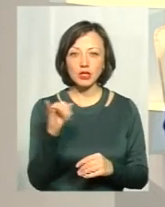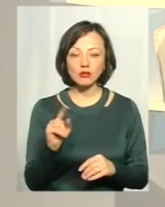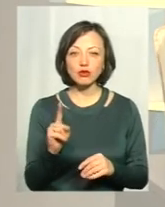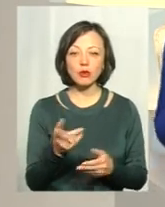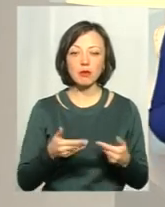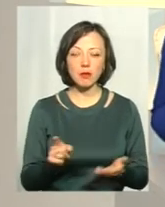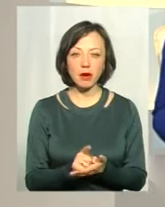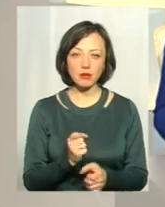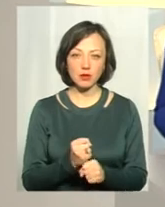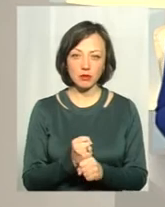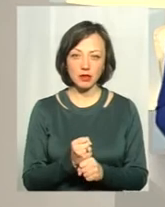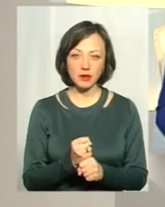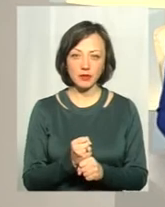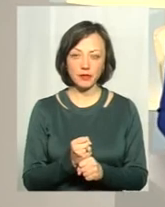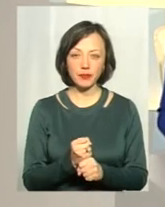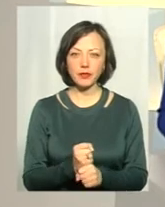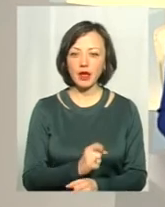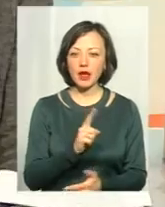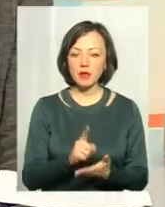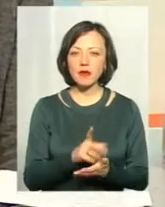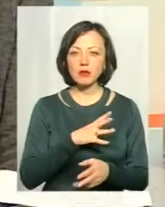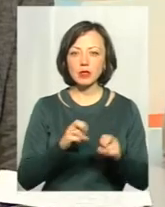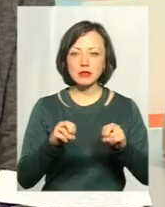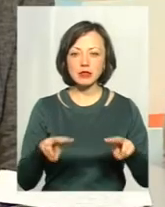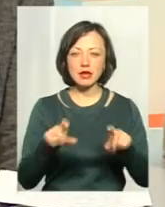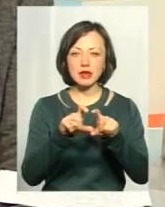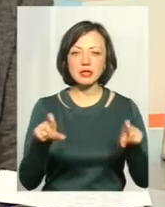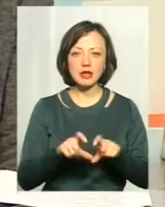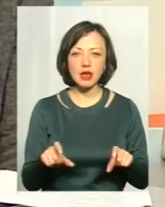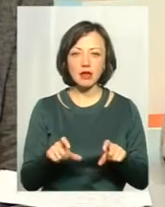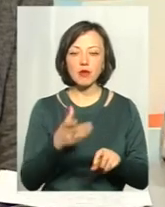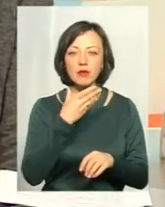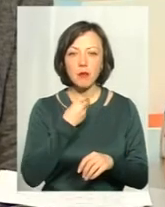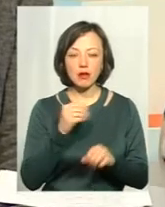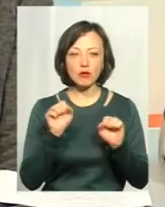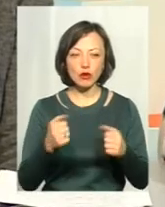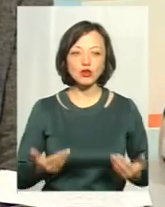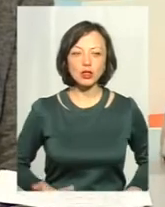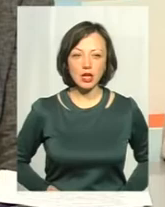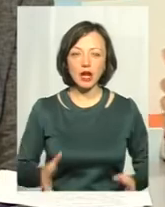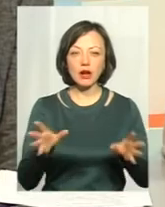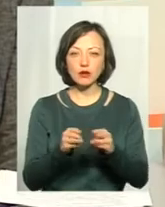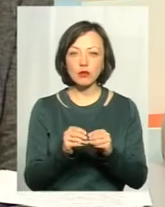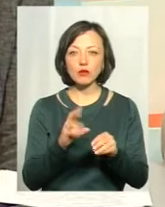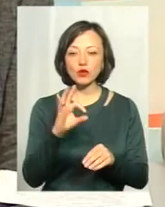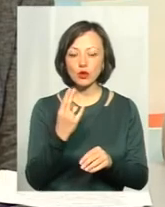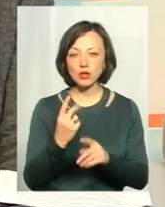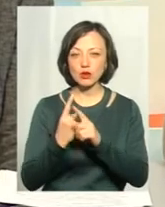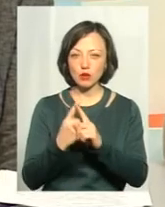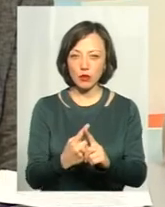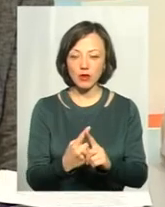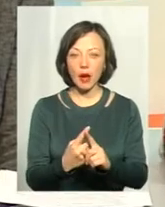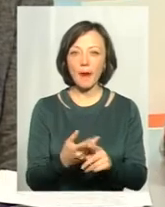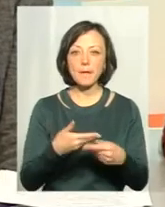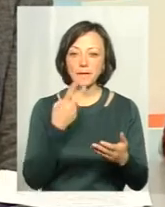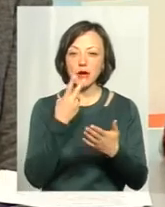ми маємо зробити? Ви знаєте, як повинні сьогодні бути спеціальні заклади, як ми бачили в Прибалтиці. Вони можуть жити разом, але під соціальним супровідом. Соціальний.